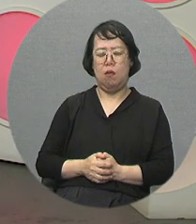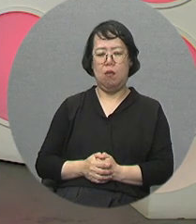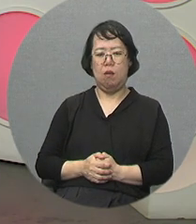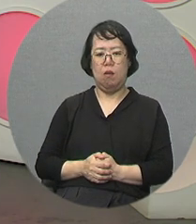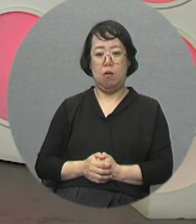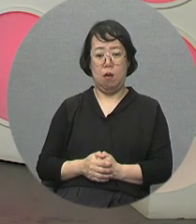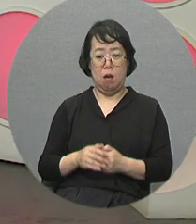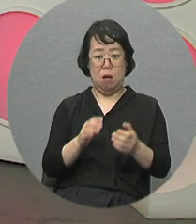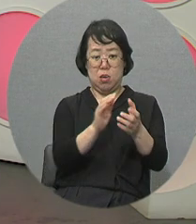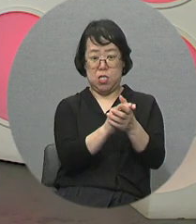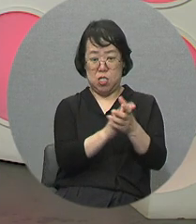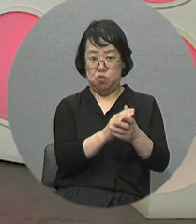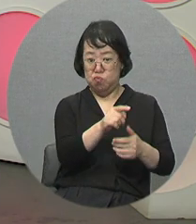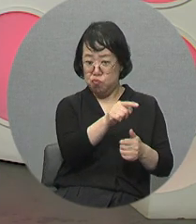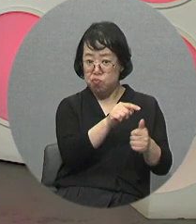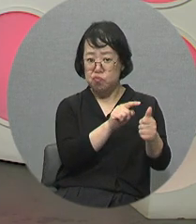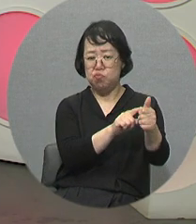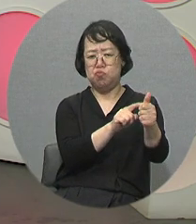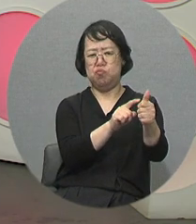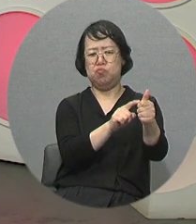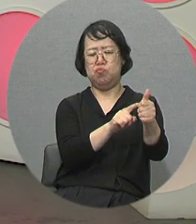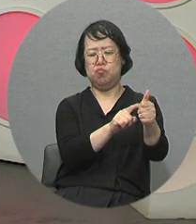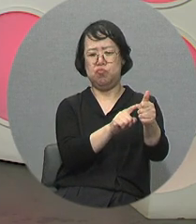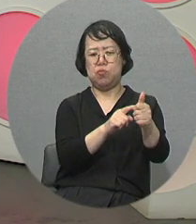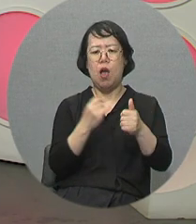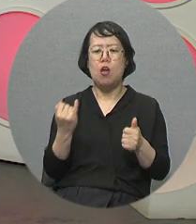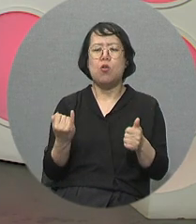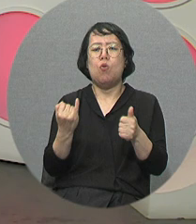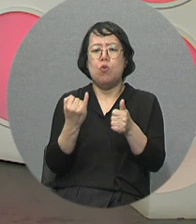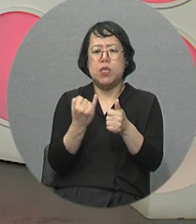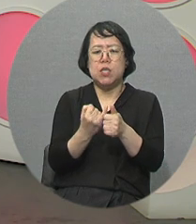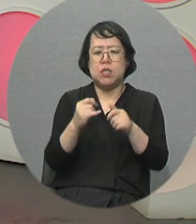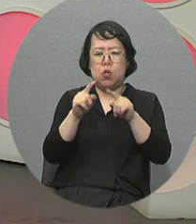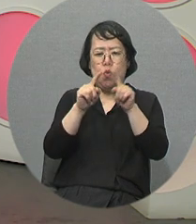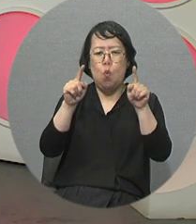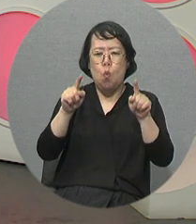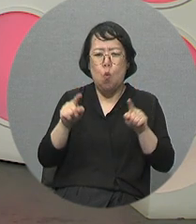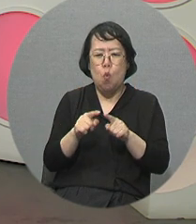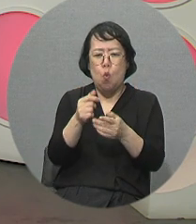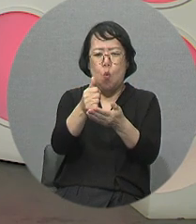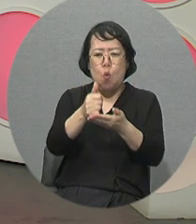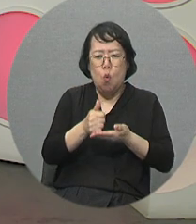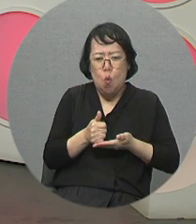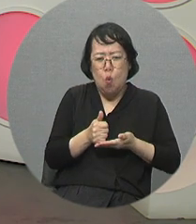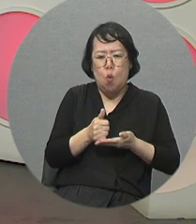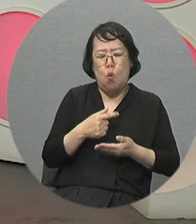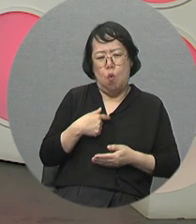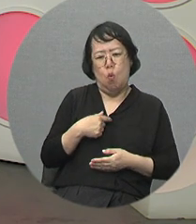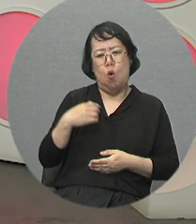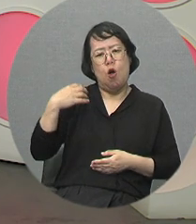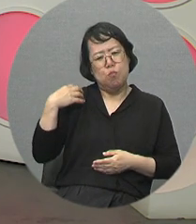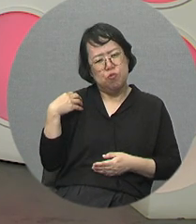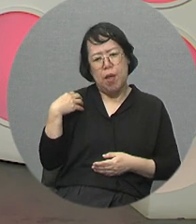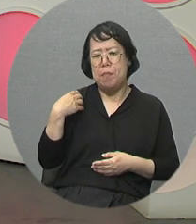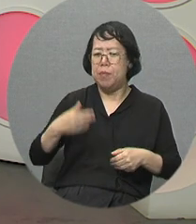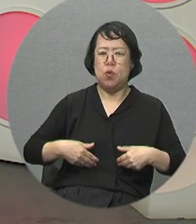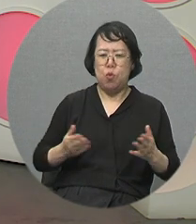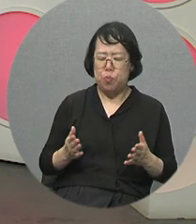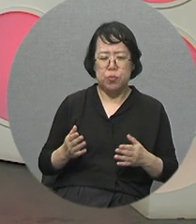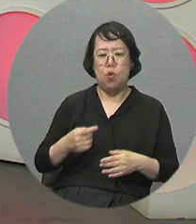그날 제 친구는 저에게 청첩장을 건네면서 부담 없이 와서 축하만 해달라고